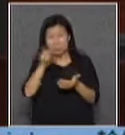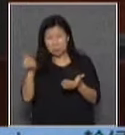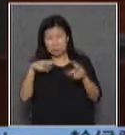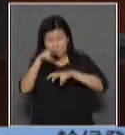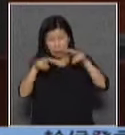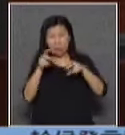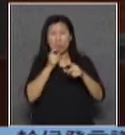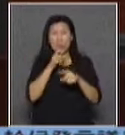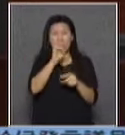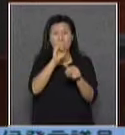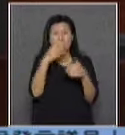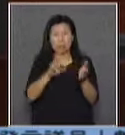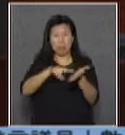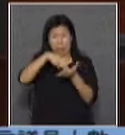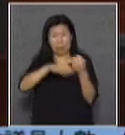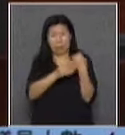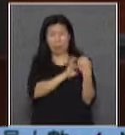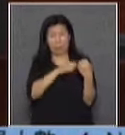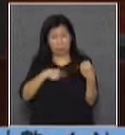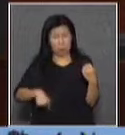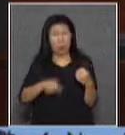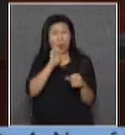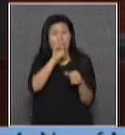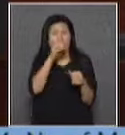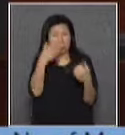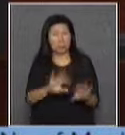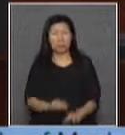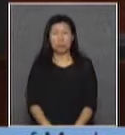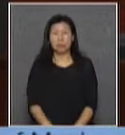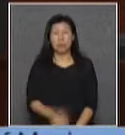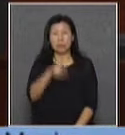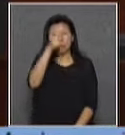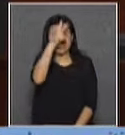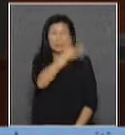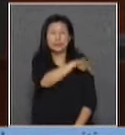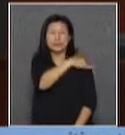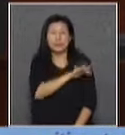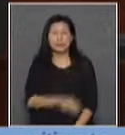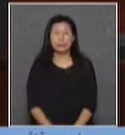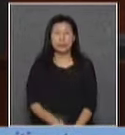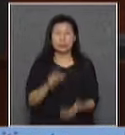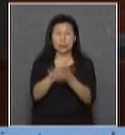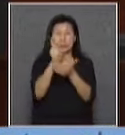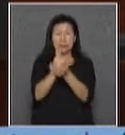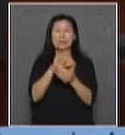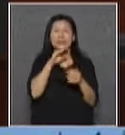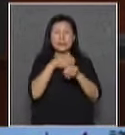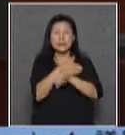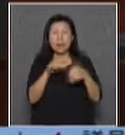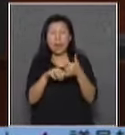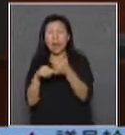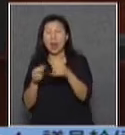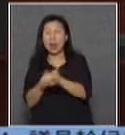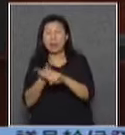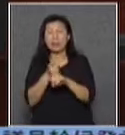批評完喺立法會有關委員會批評完呢，即係政府闊佬爛理，好多時係一年兩年後呢即係